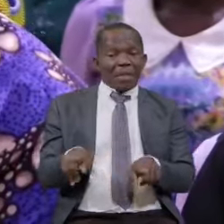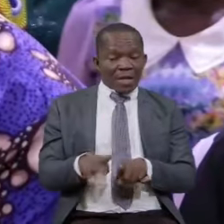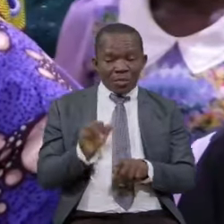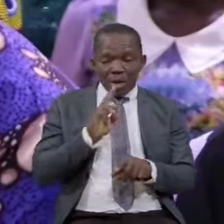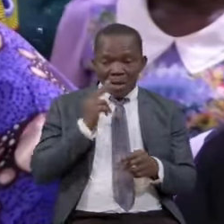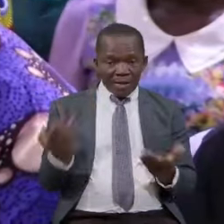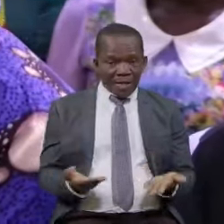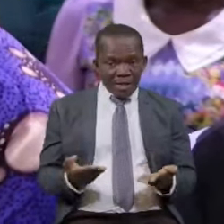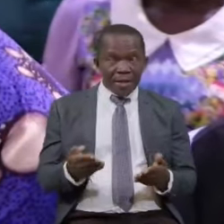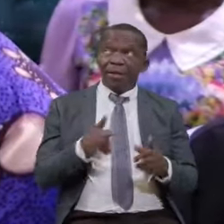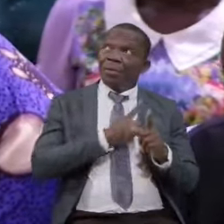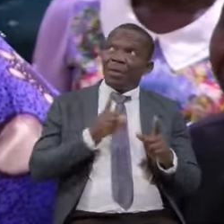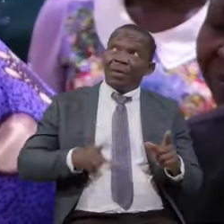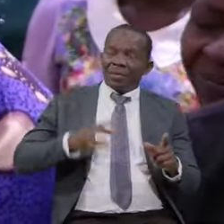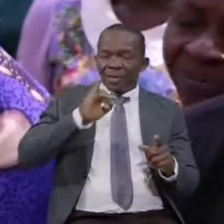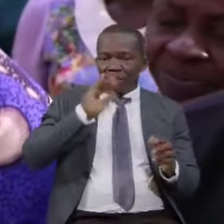nous